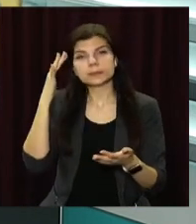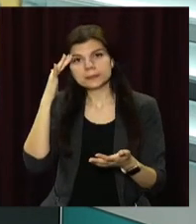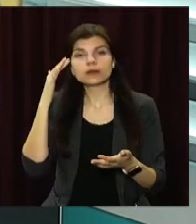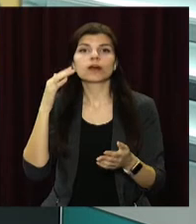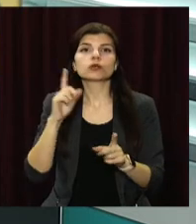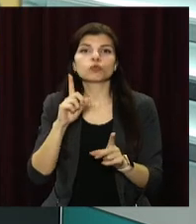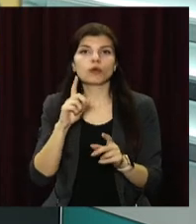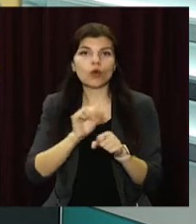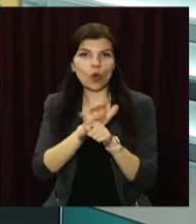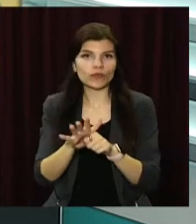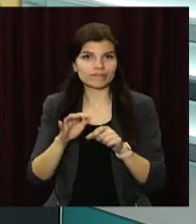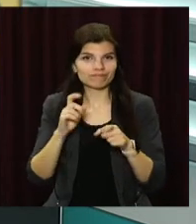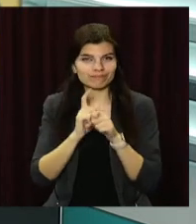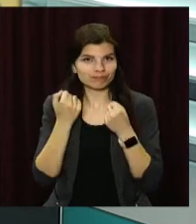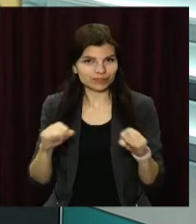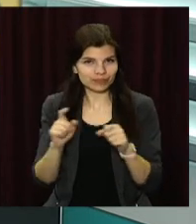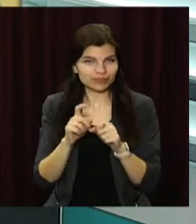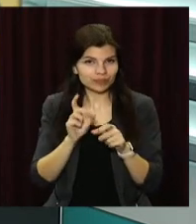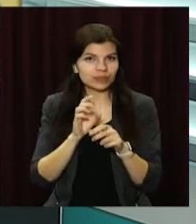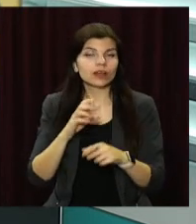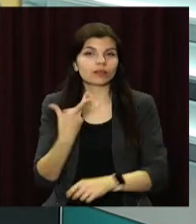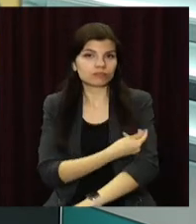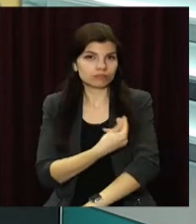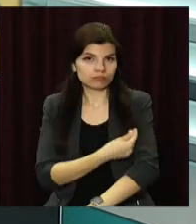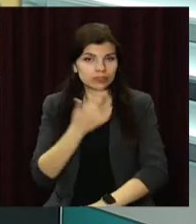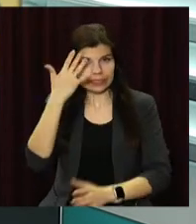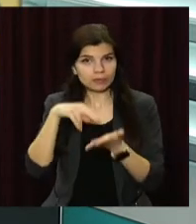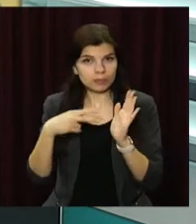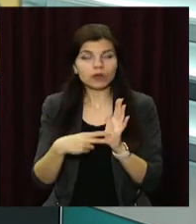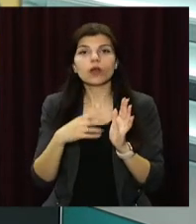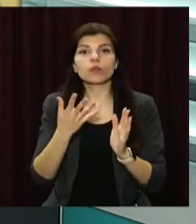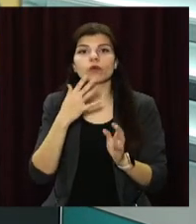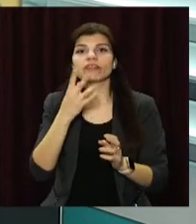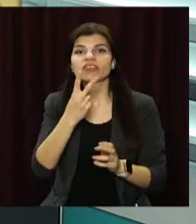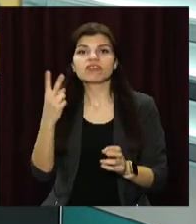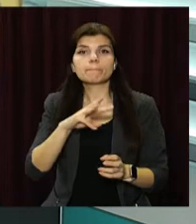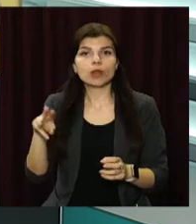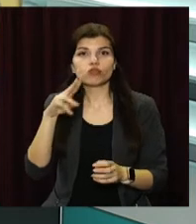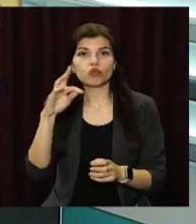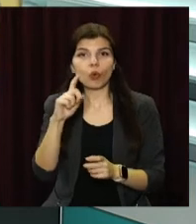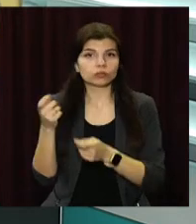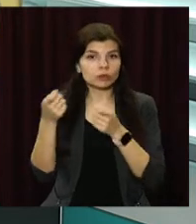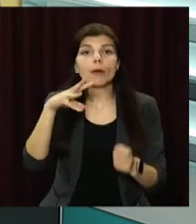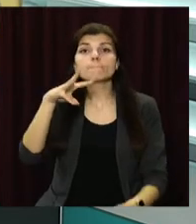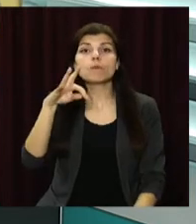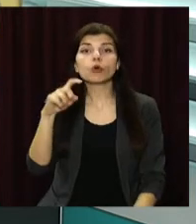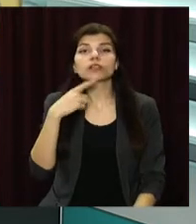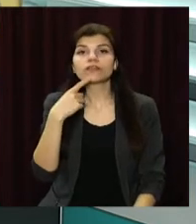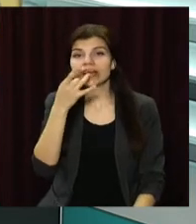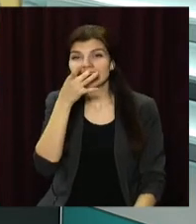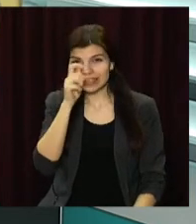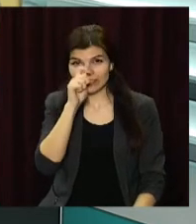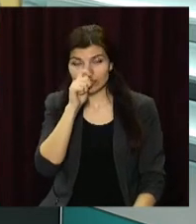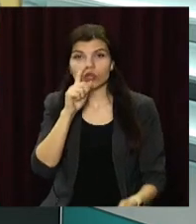За документом, цьогоріч Україна отримає майже 22 мільйони доз вакцин. За інформацією МОЗу, у квітні щеплення мають